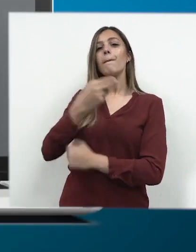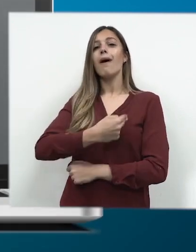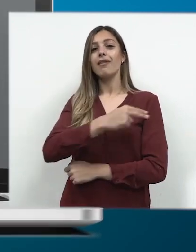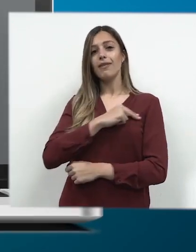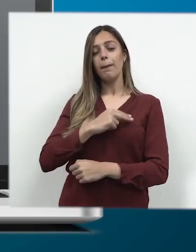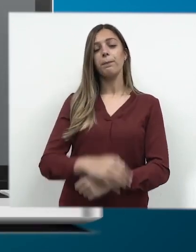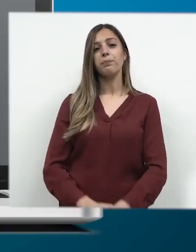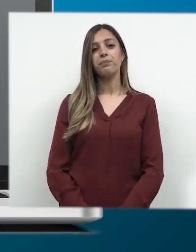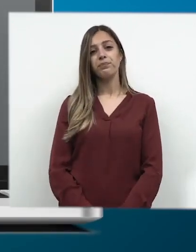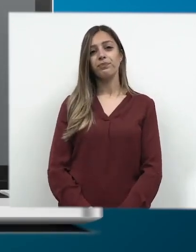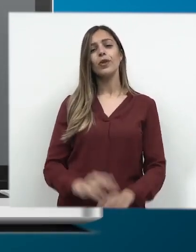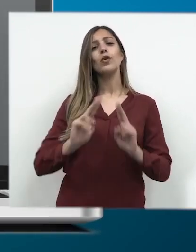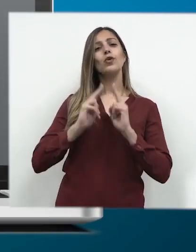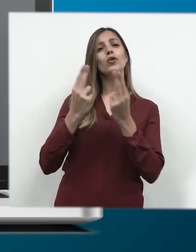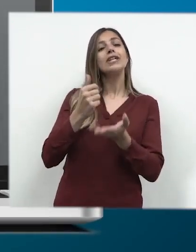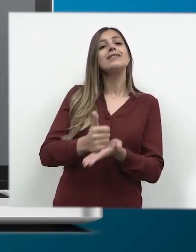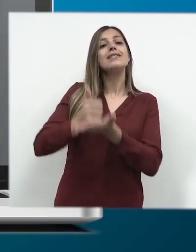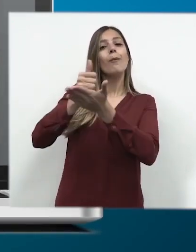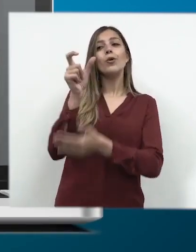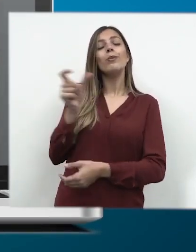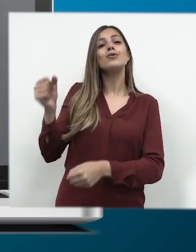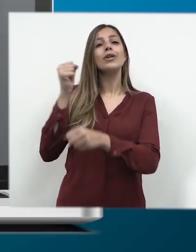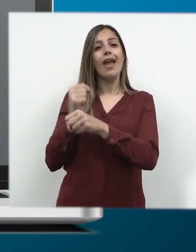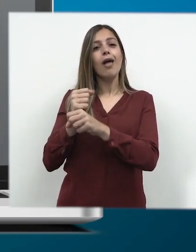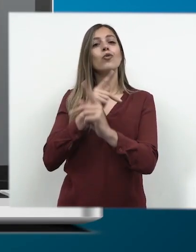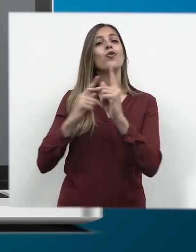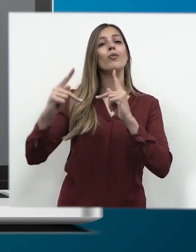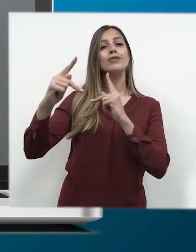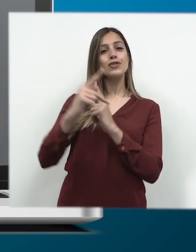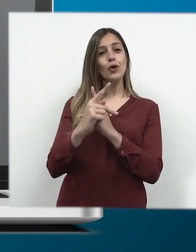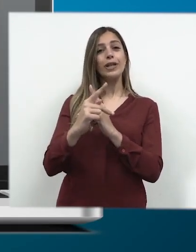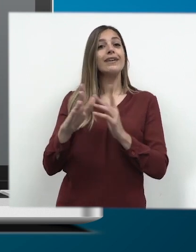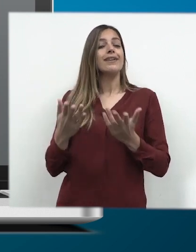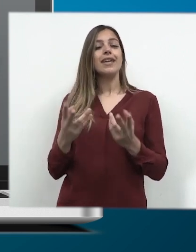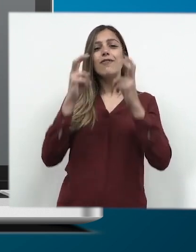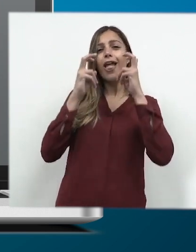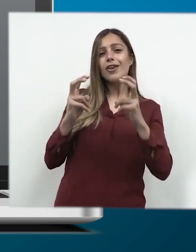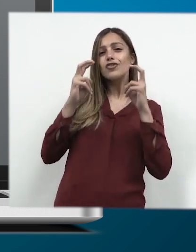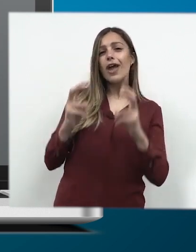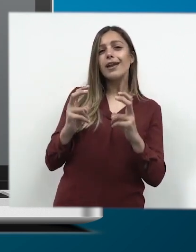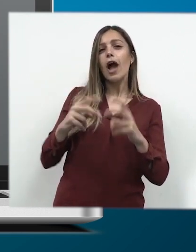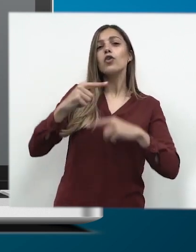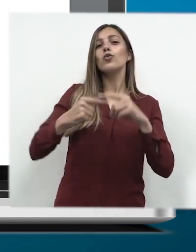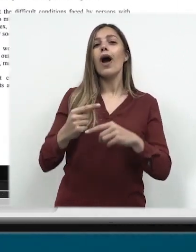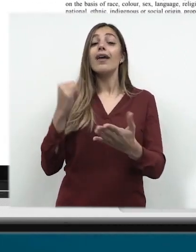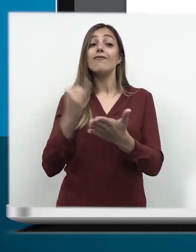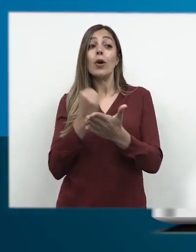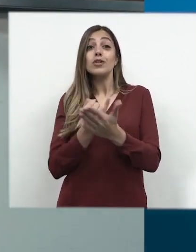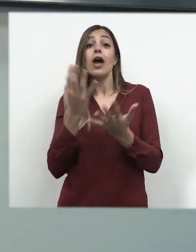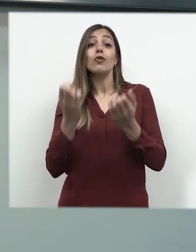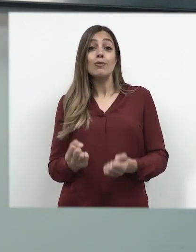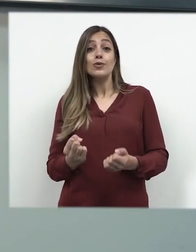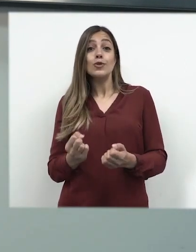-disabilta f-malta Il-l-juni tiħat i-sapport li l-kollegi uħra fissi għar pidi bill-issi riċerka dwar x-sugġetti li kol-omżoni